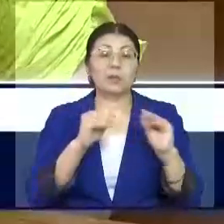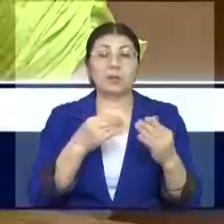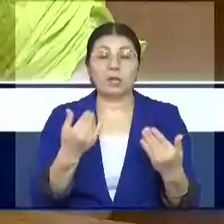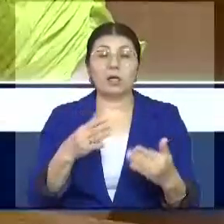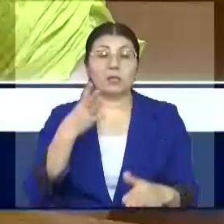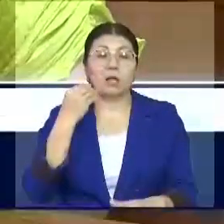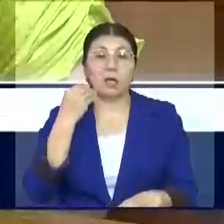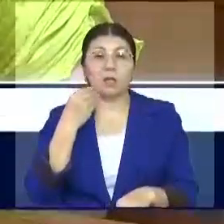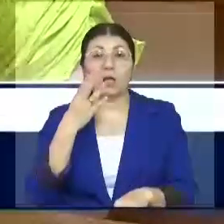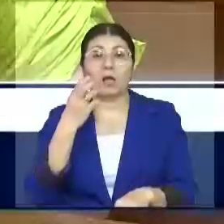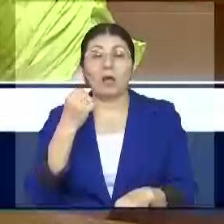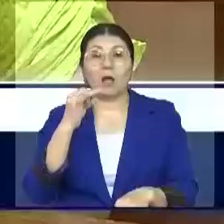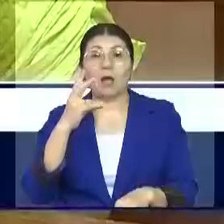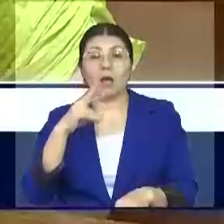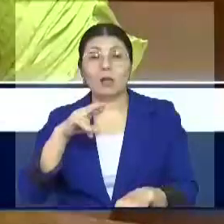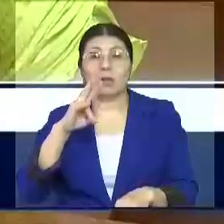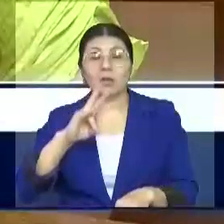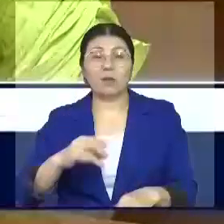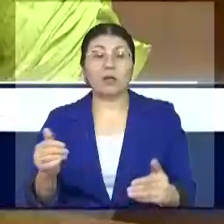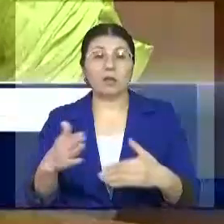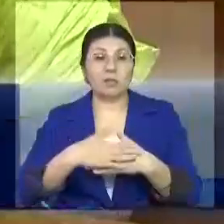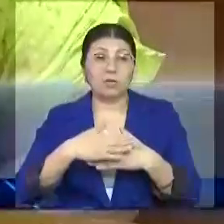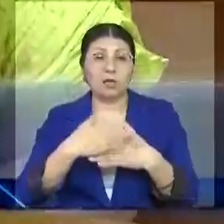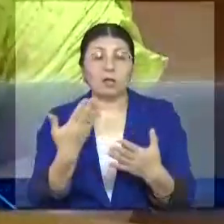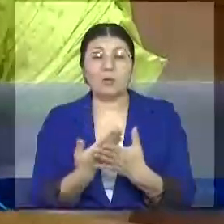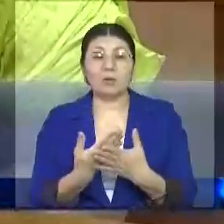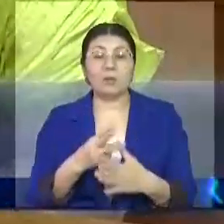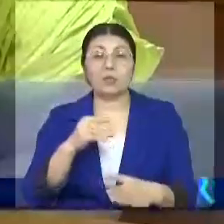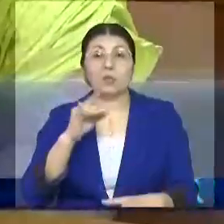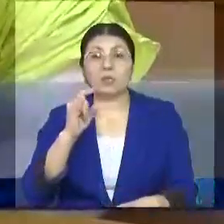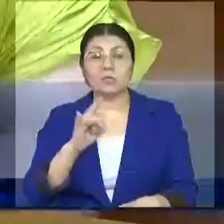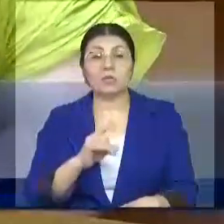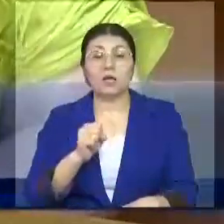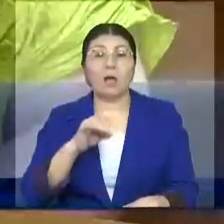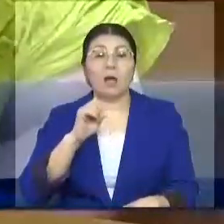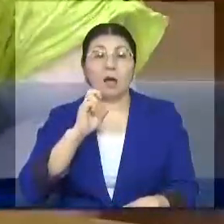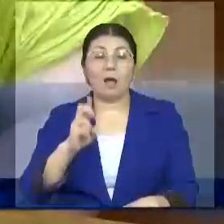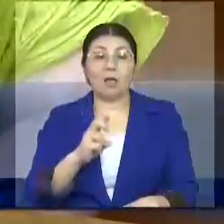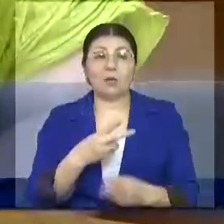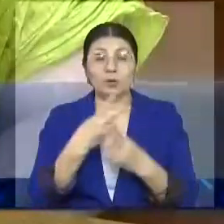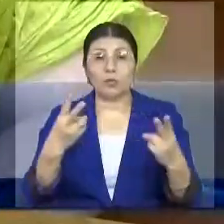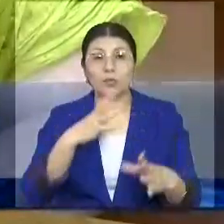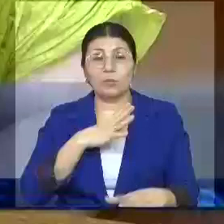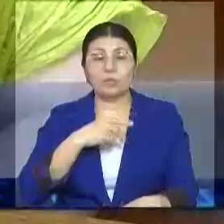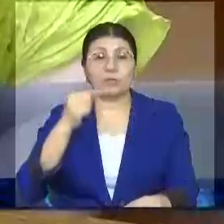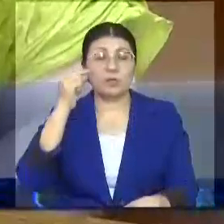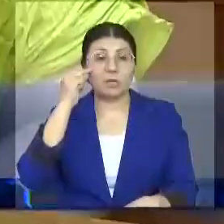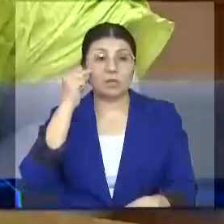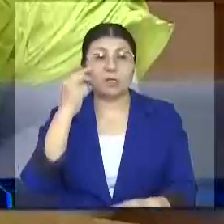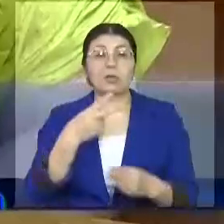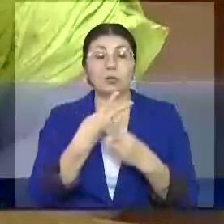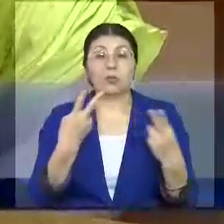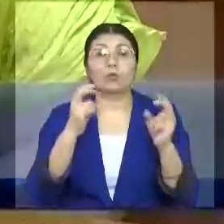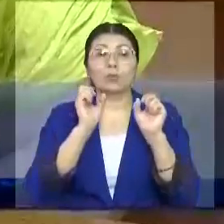Алматыдан Хайнян қаласына жатындар көп. Егер Мысыр, Түркия, Біріккен Араб Әмірлігі, Таиландты көрген болсаңыз, Қытайды көруге кеңес